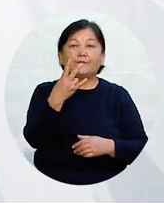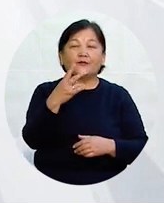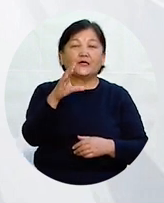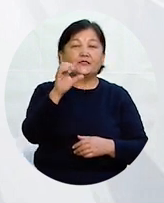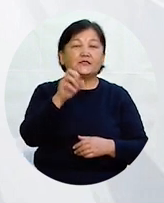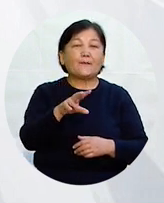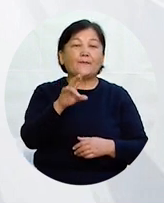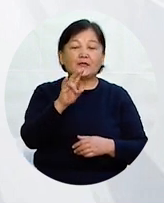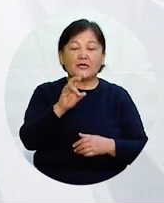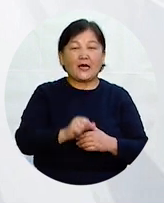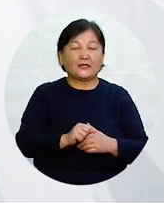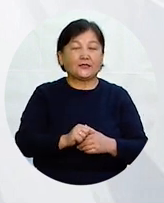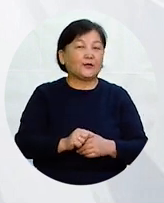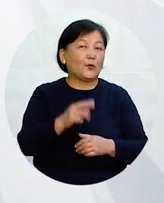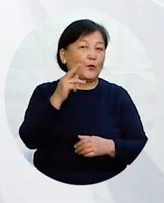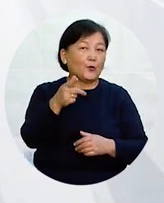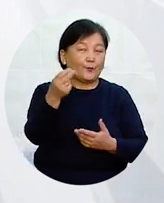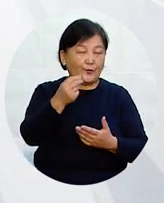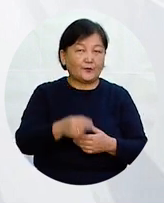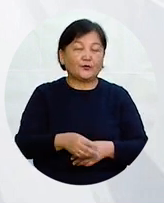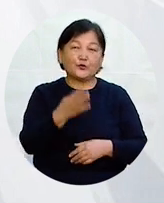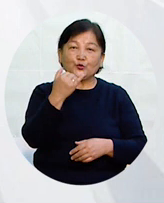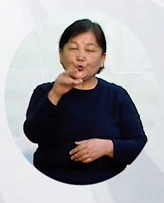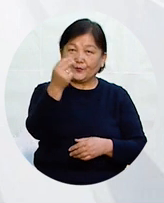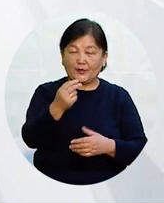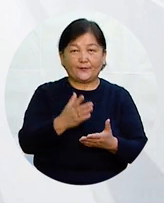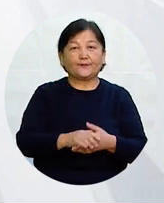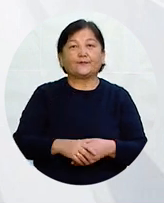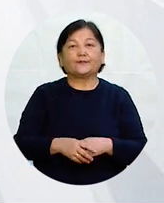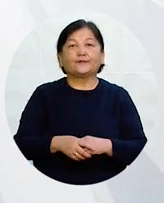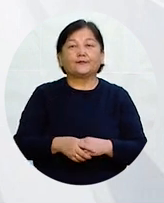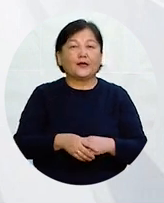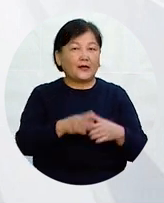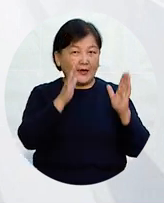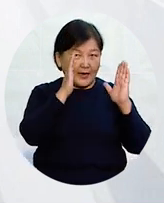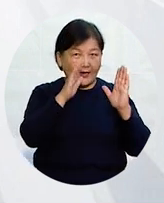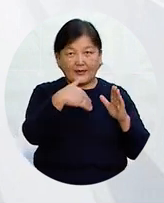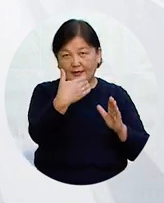наа гэж өмнөх хүүхдээ наа даврыг шууд залган бичсэн байна гэдгийг анхаарах хэрэгтэй.